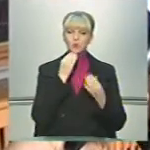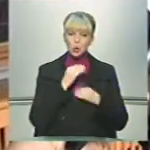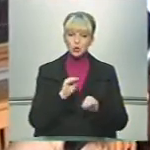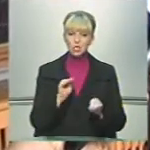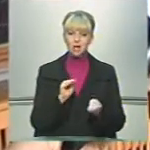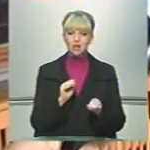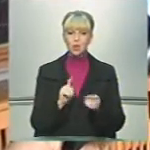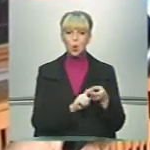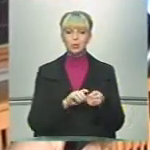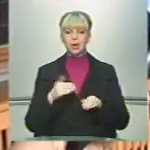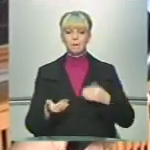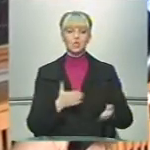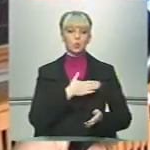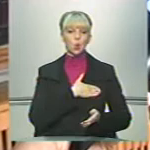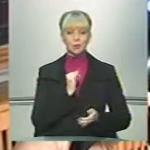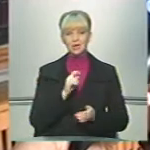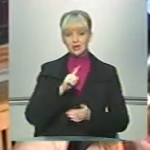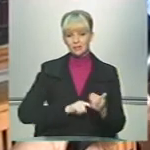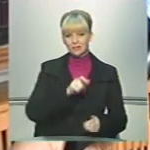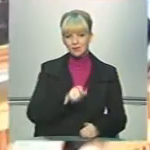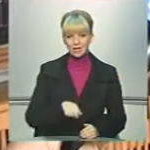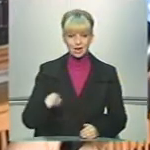вдосконалити контакт між духовенством та вірянами.